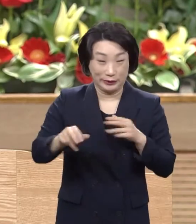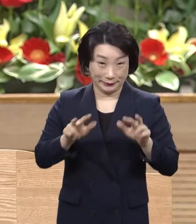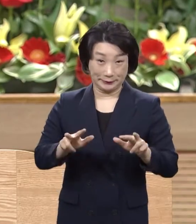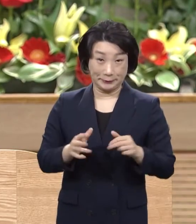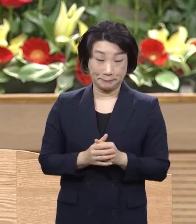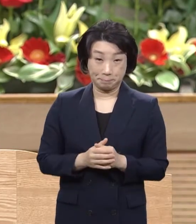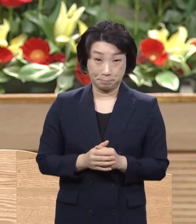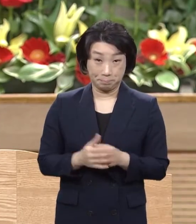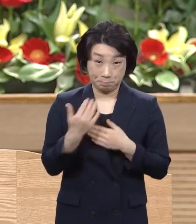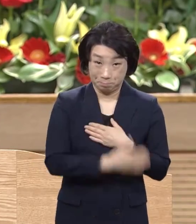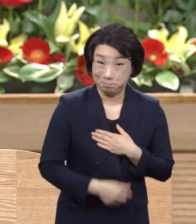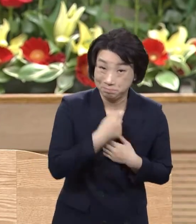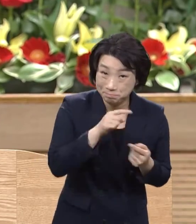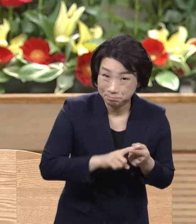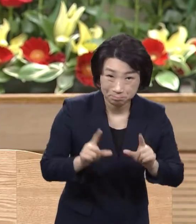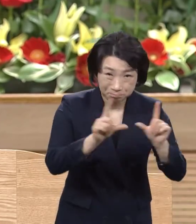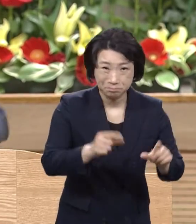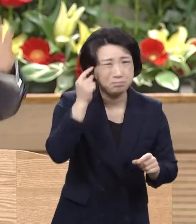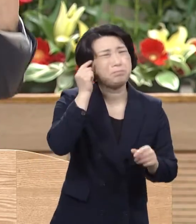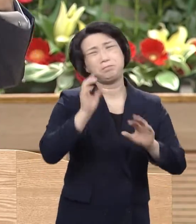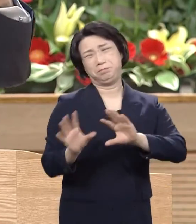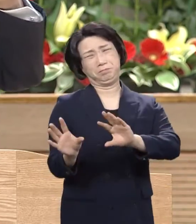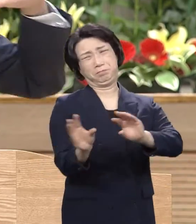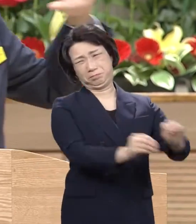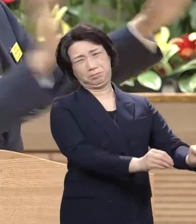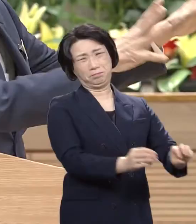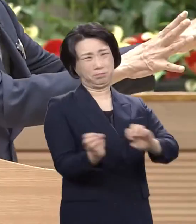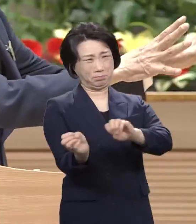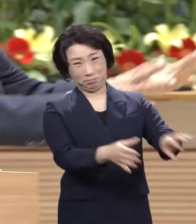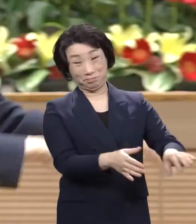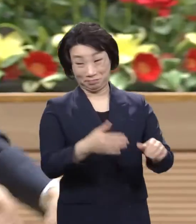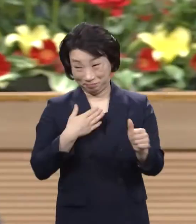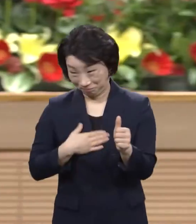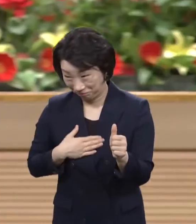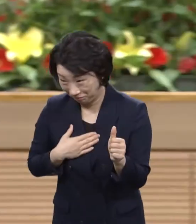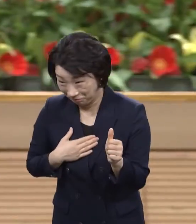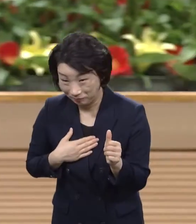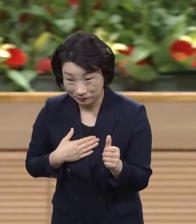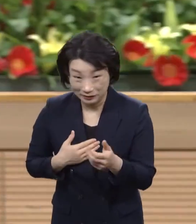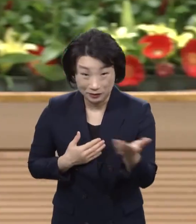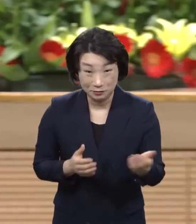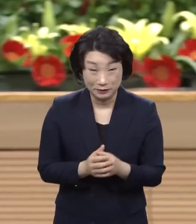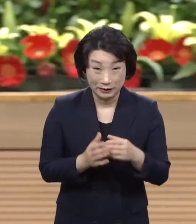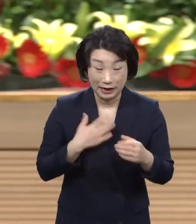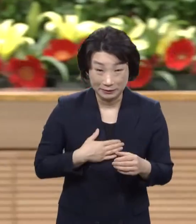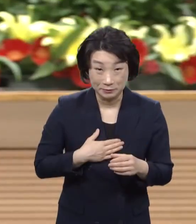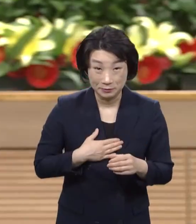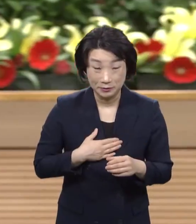이제는 육신대로 살 생각은 아야 버려라. 아야 버려.